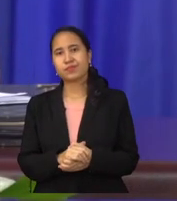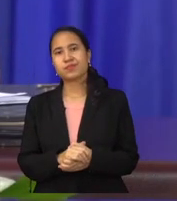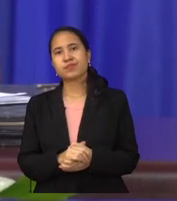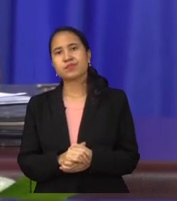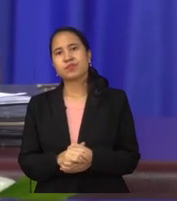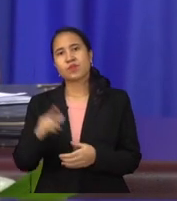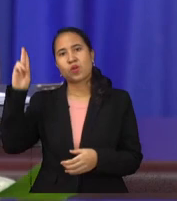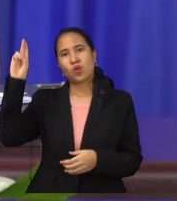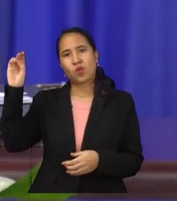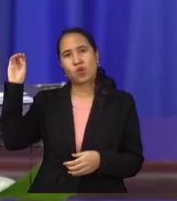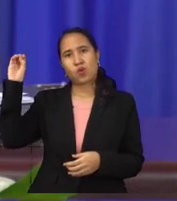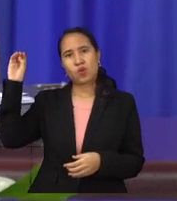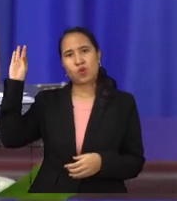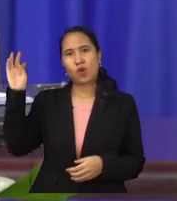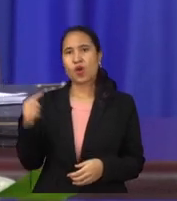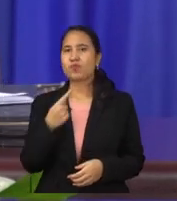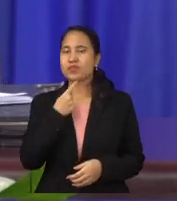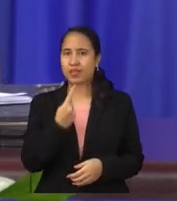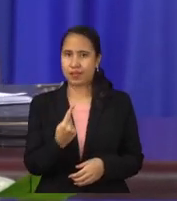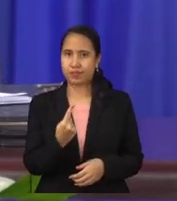Het Constitutioneel Hof is van oordeel.